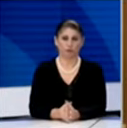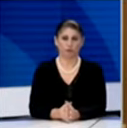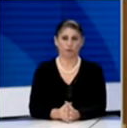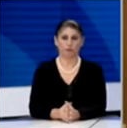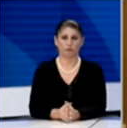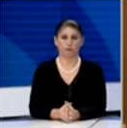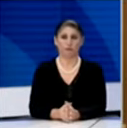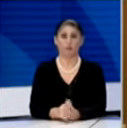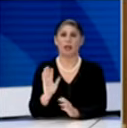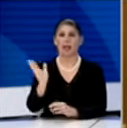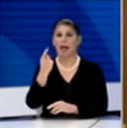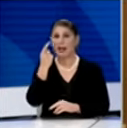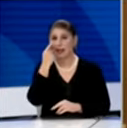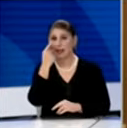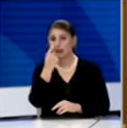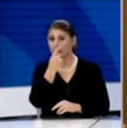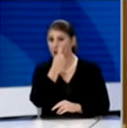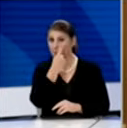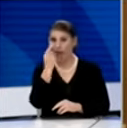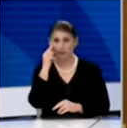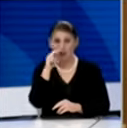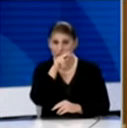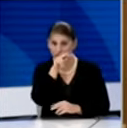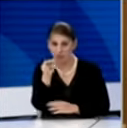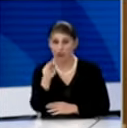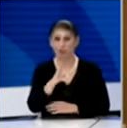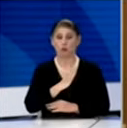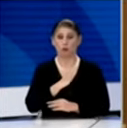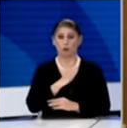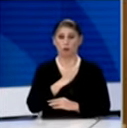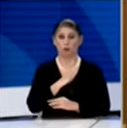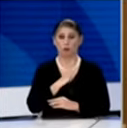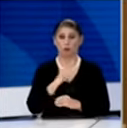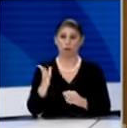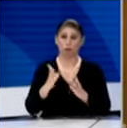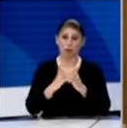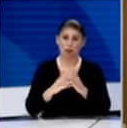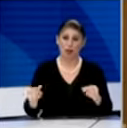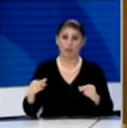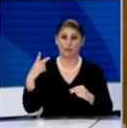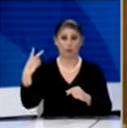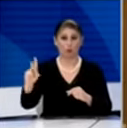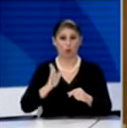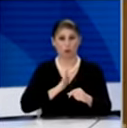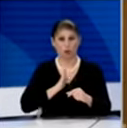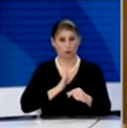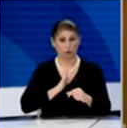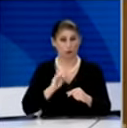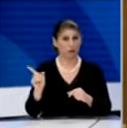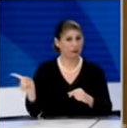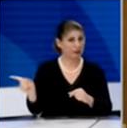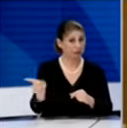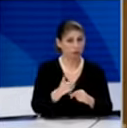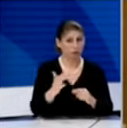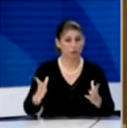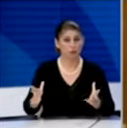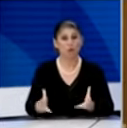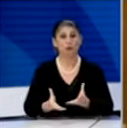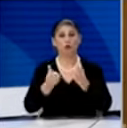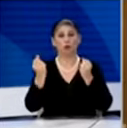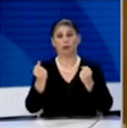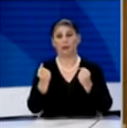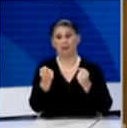αν είχατε δει στα μάτια τους ανθρώπους που έχασαν δικούς τους ανθρώπους, αλλά και αυτούς που σώθηκαν από του